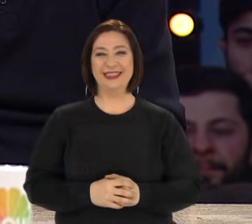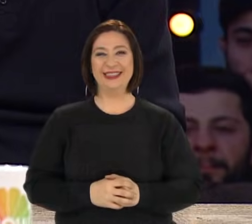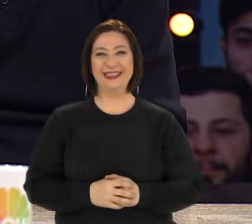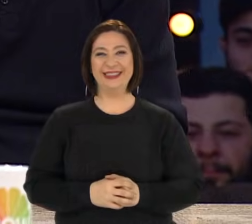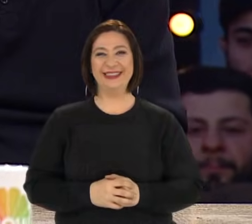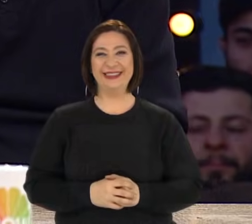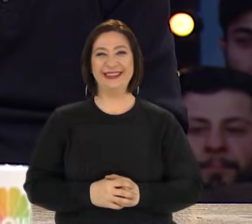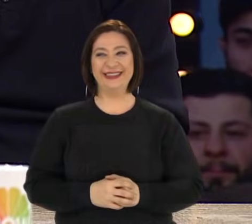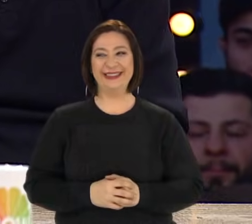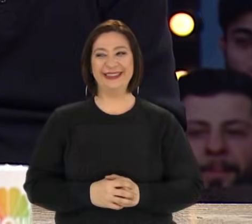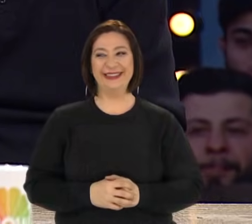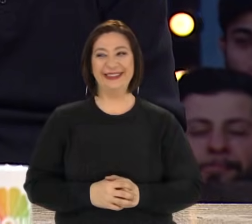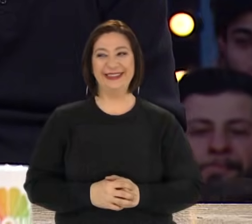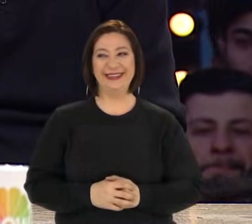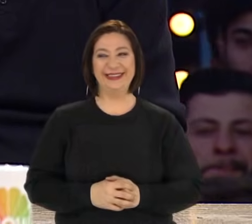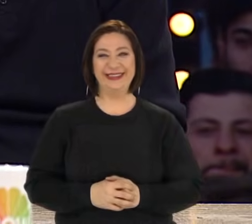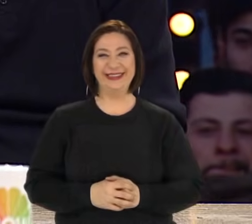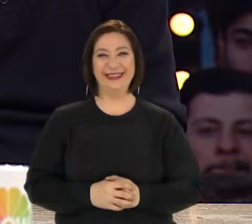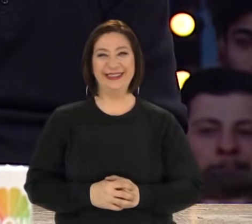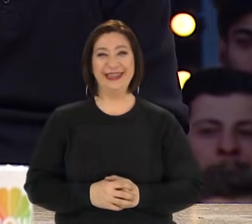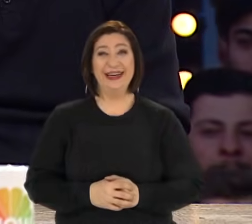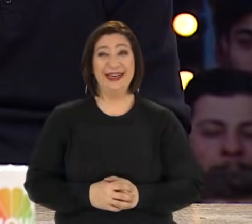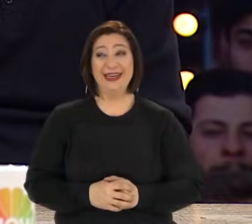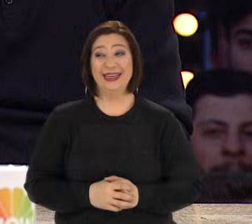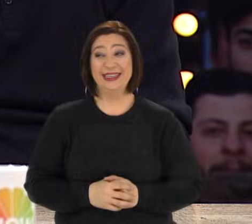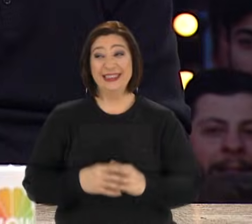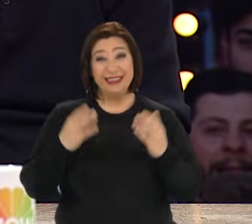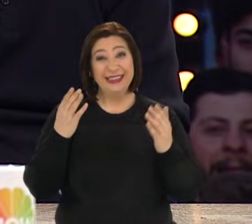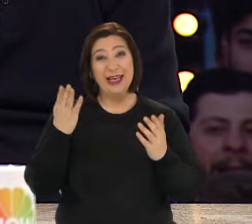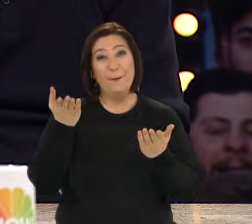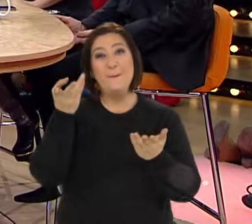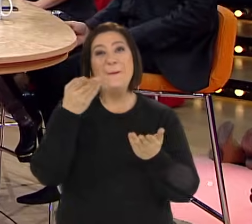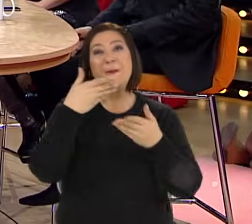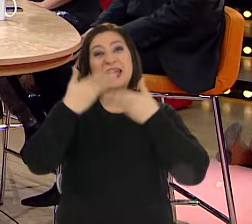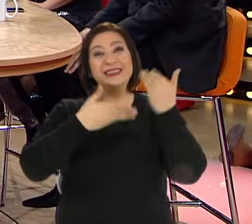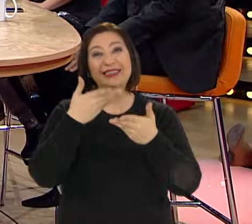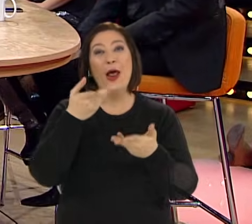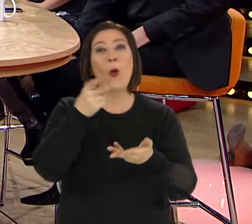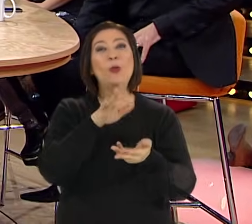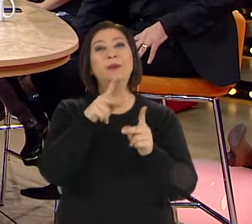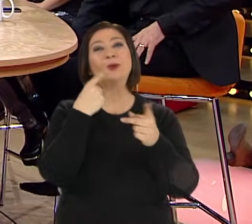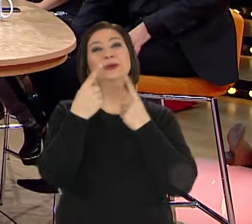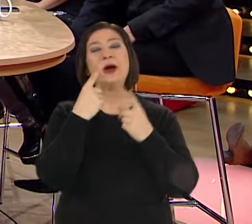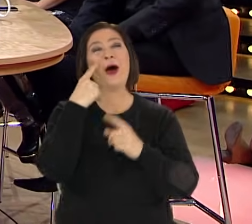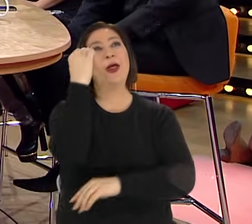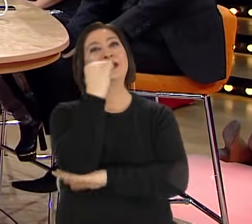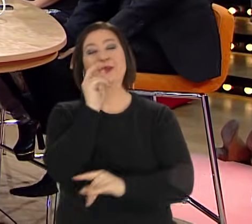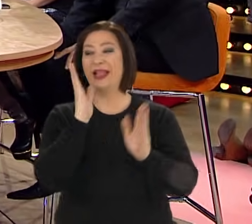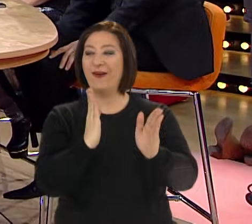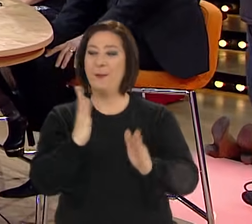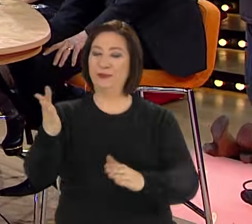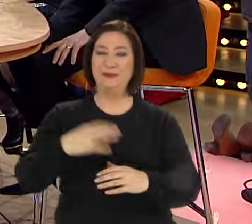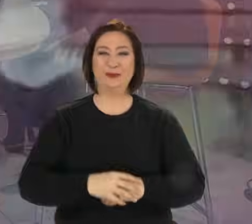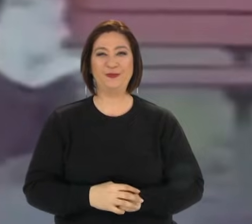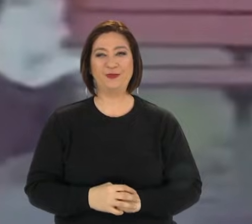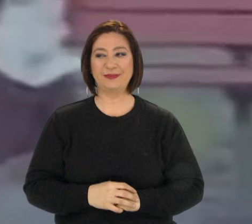da da da da da da sayende böyle oldu belgesel. Adamı anıta çevirdiğin için. Evet. Devam! Getir.